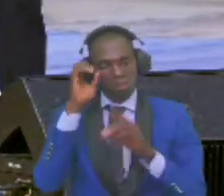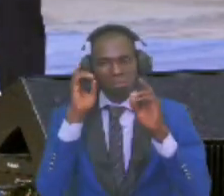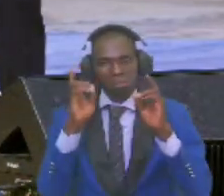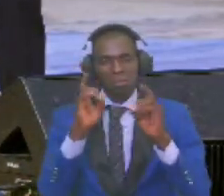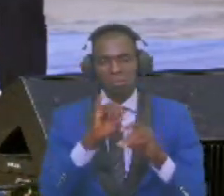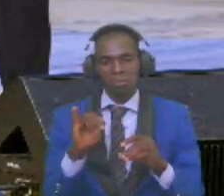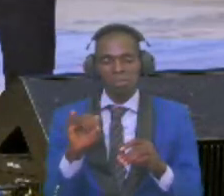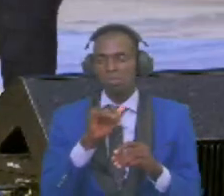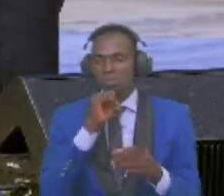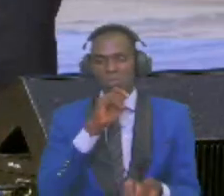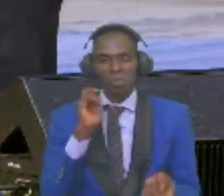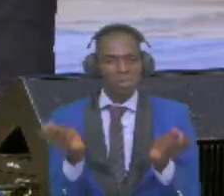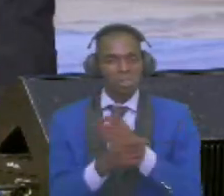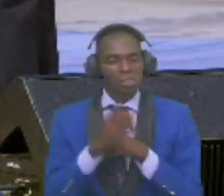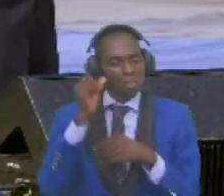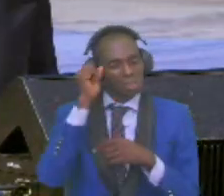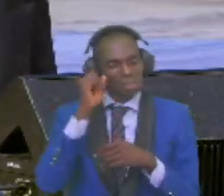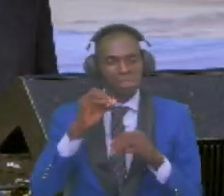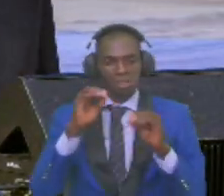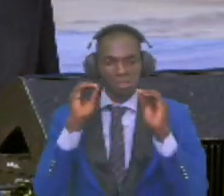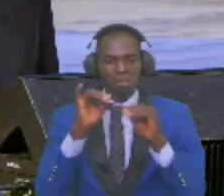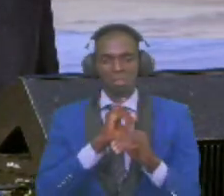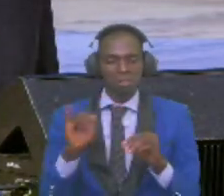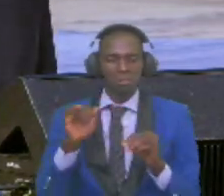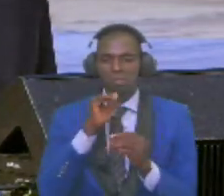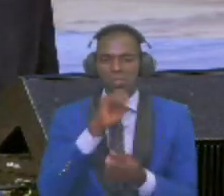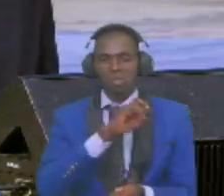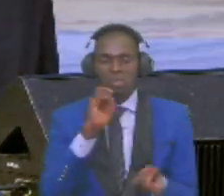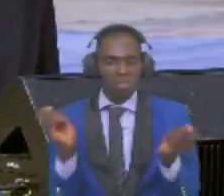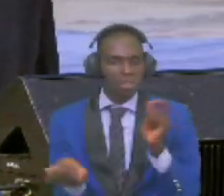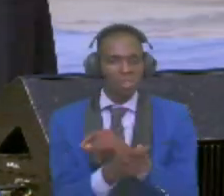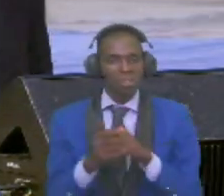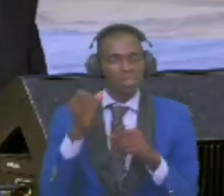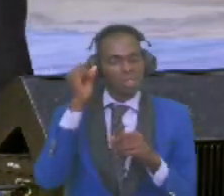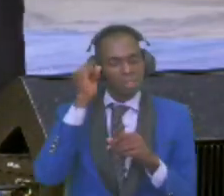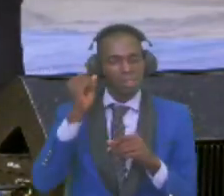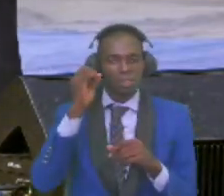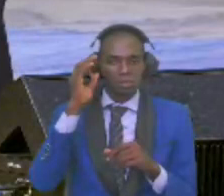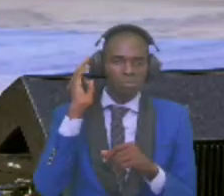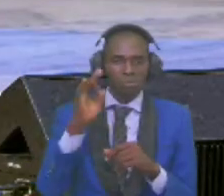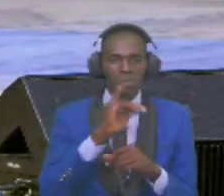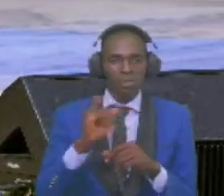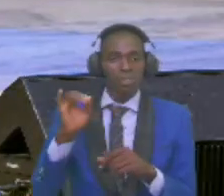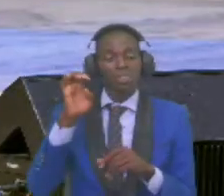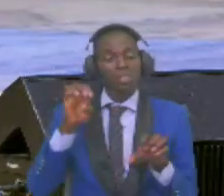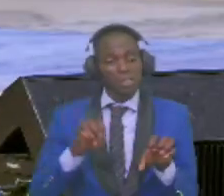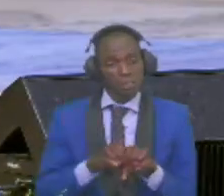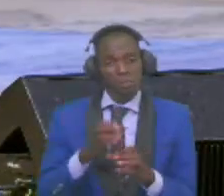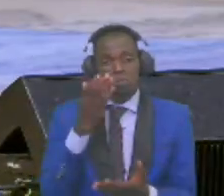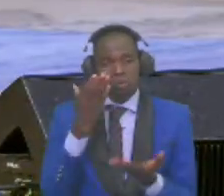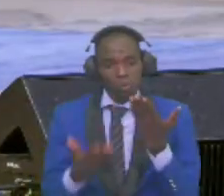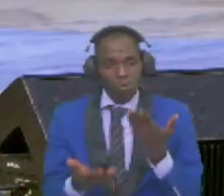inapa shyne son lancement son style de vie sont militants et n'a rien